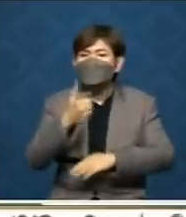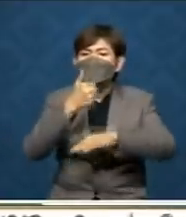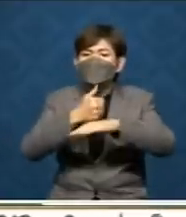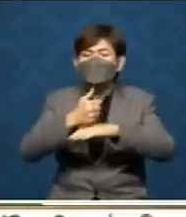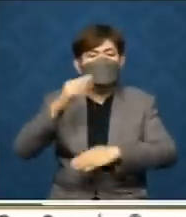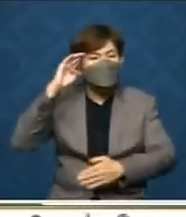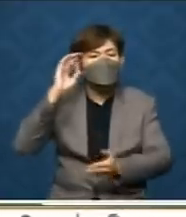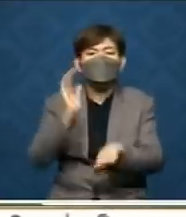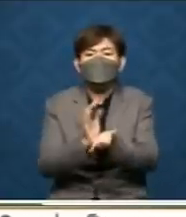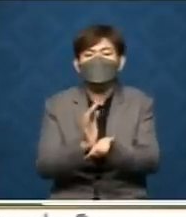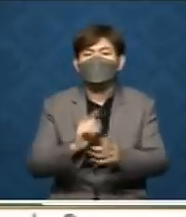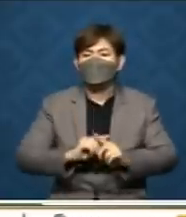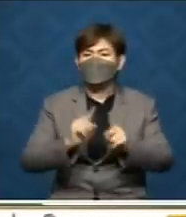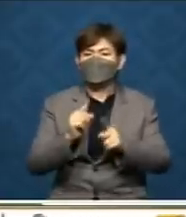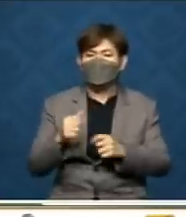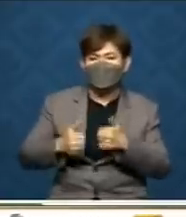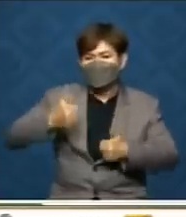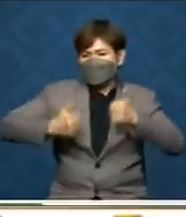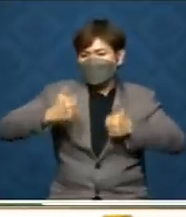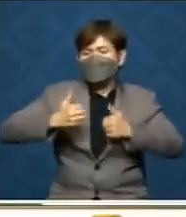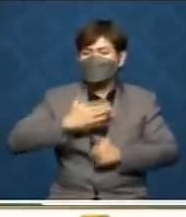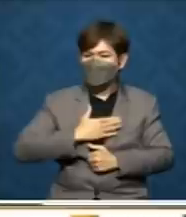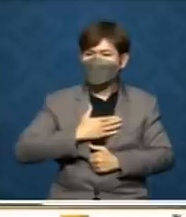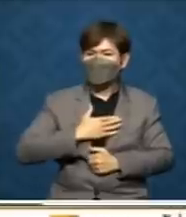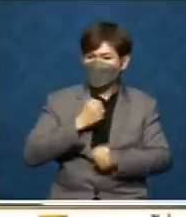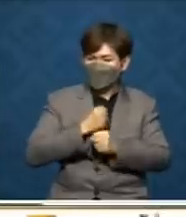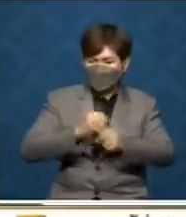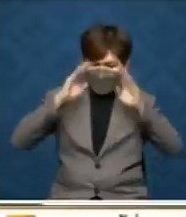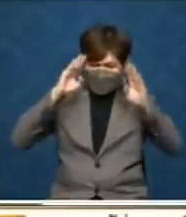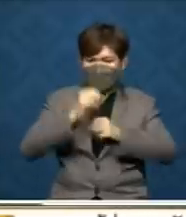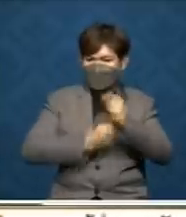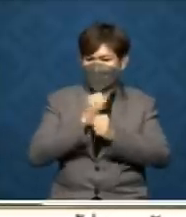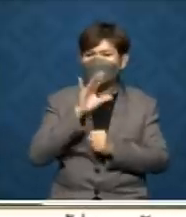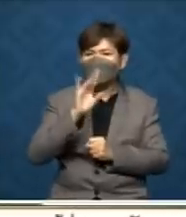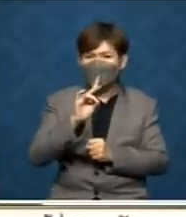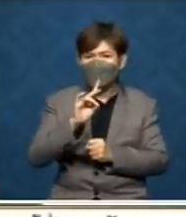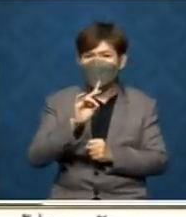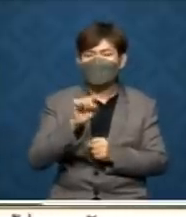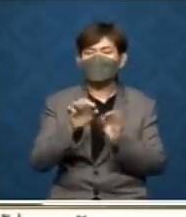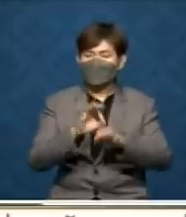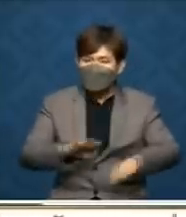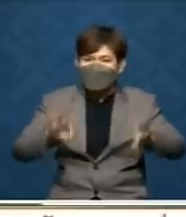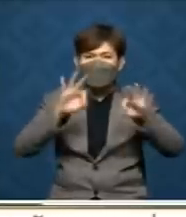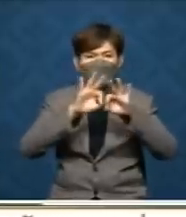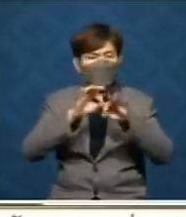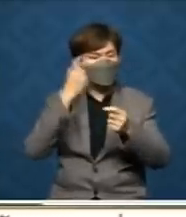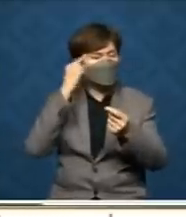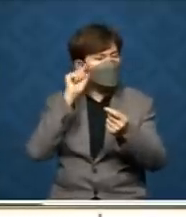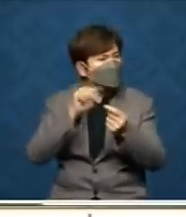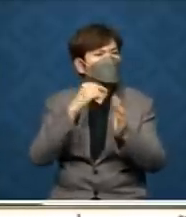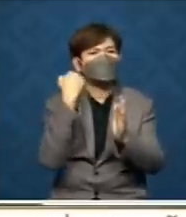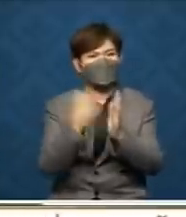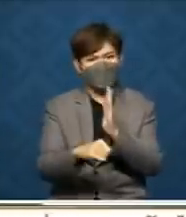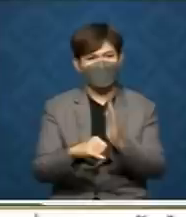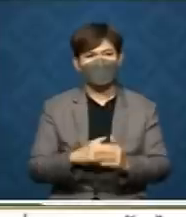ตรอ่ะแล้วกลับมาบ้านไปอีกว่าประสบการณ์เป็นมาตั้ง 7ปีโอ้นี่ก็สำคัญผิดนะผมบอกทุกๆคน